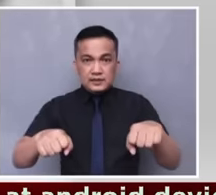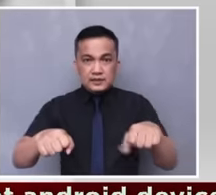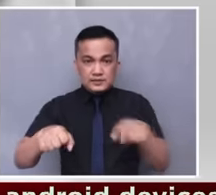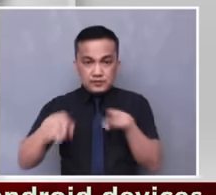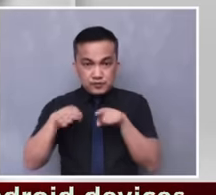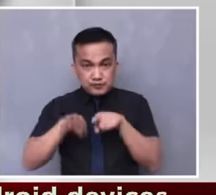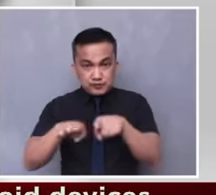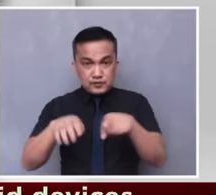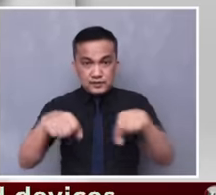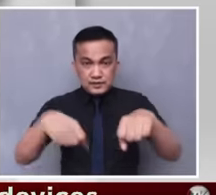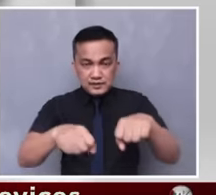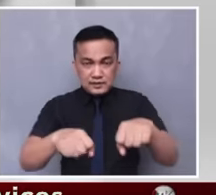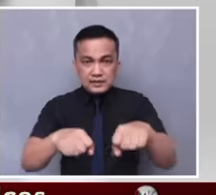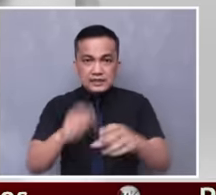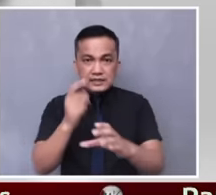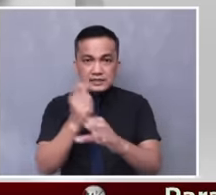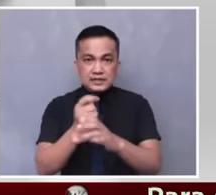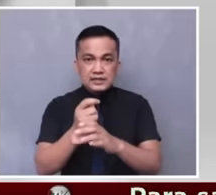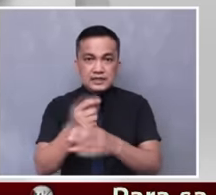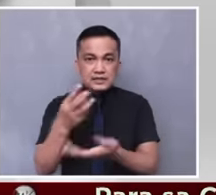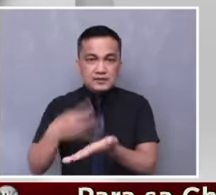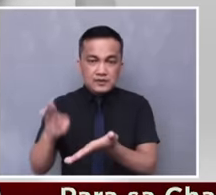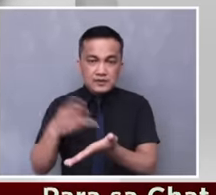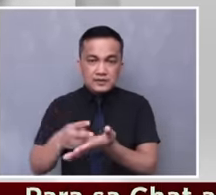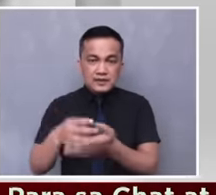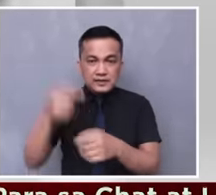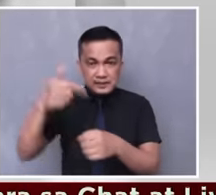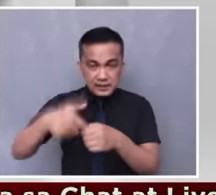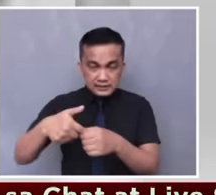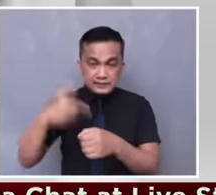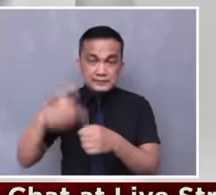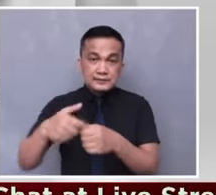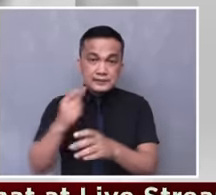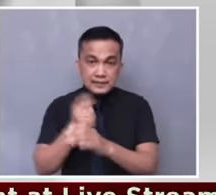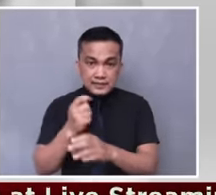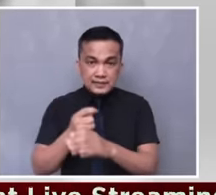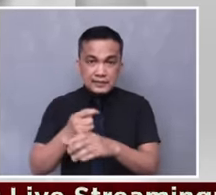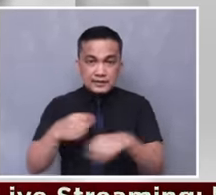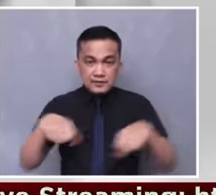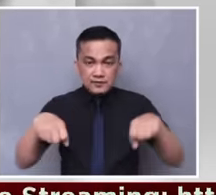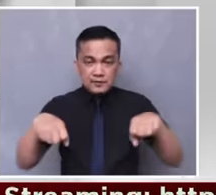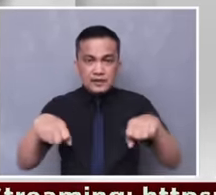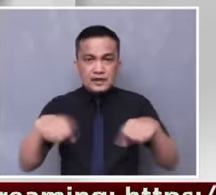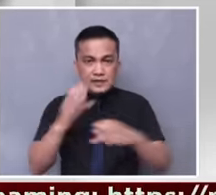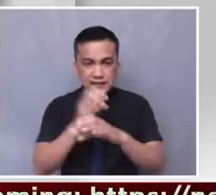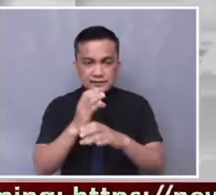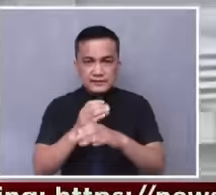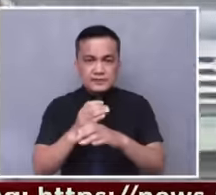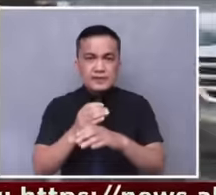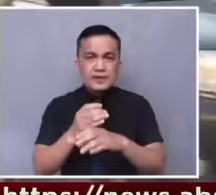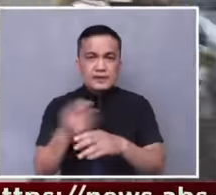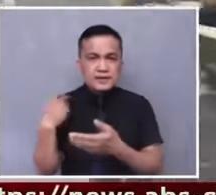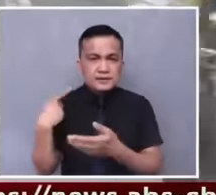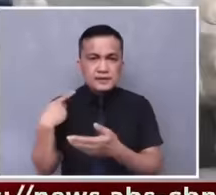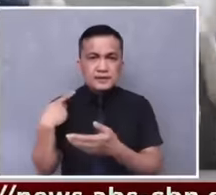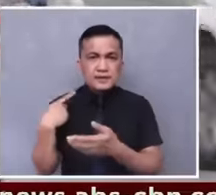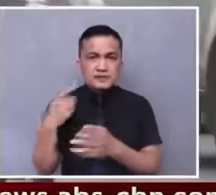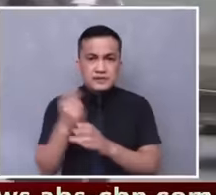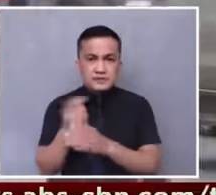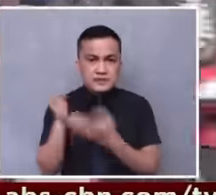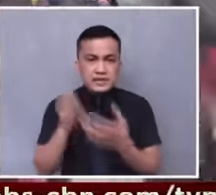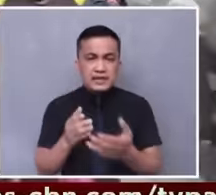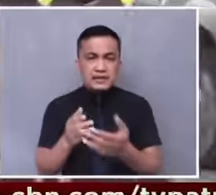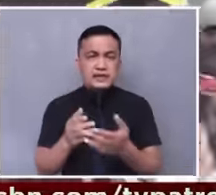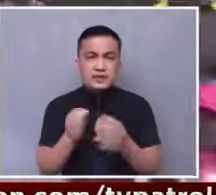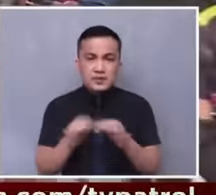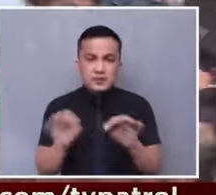ng basura, fuel trucks at motor vehicles na may dalang essential at perishable goods. May bentahe naman,